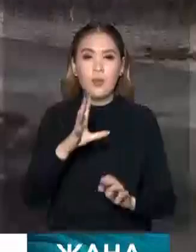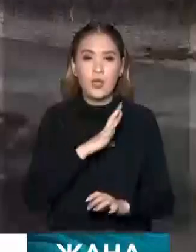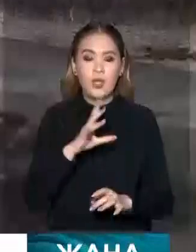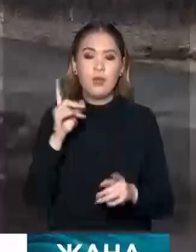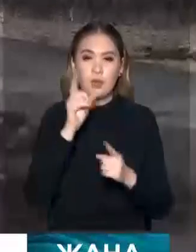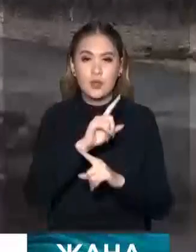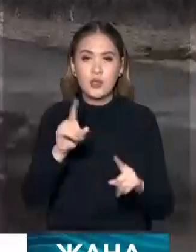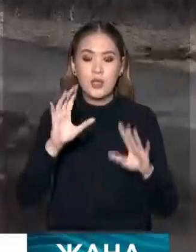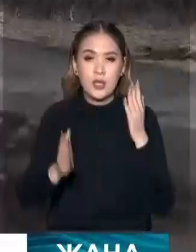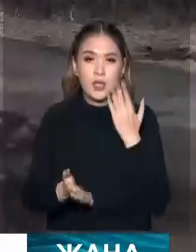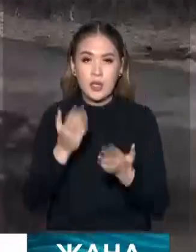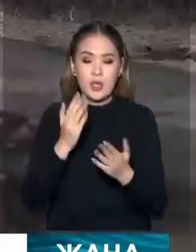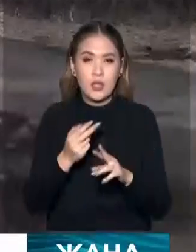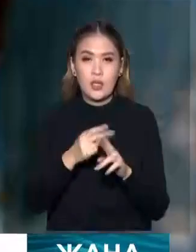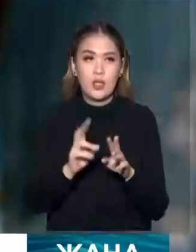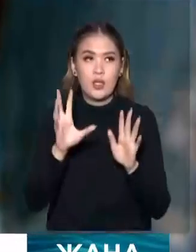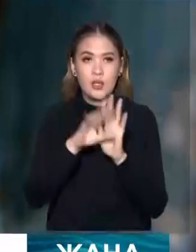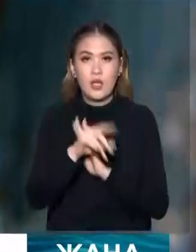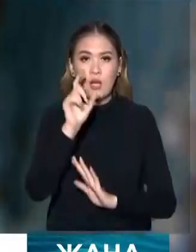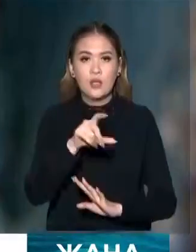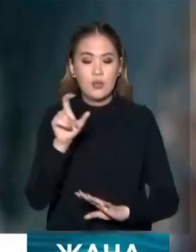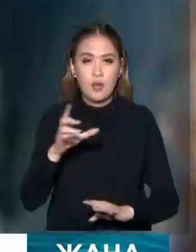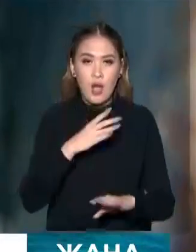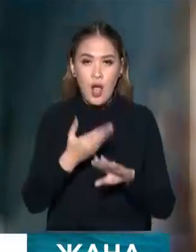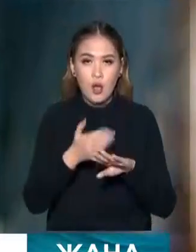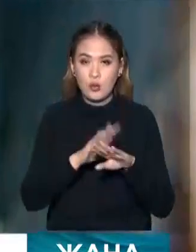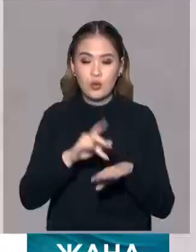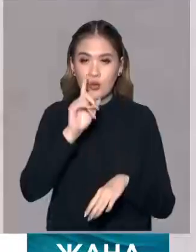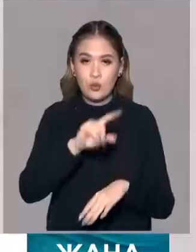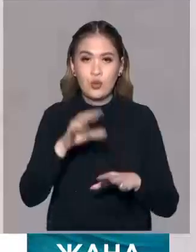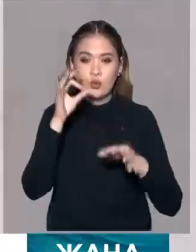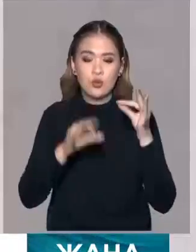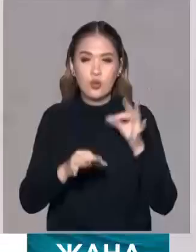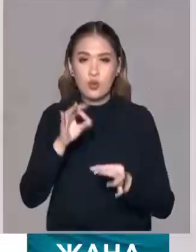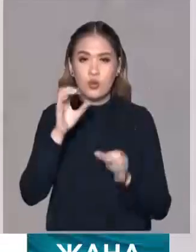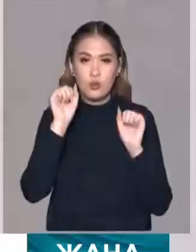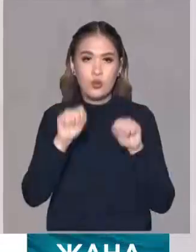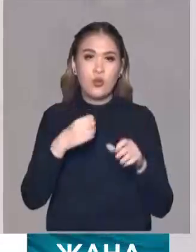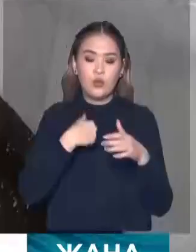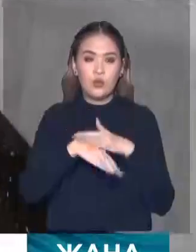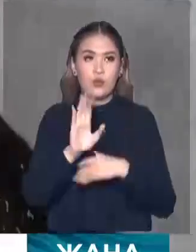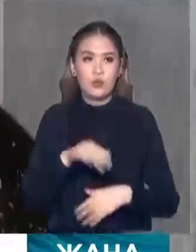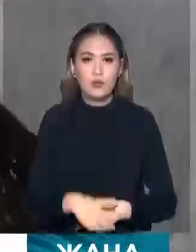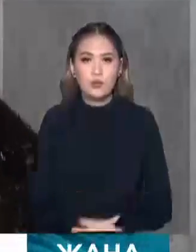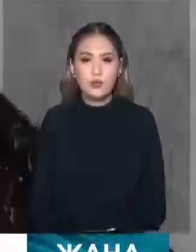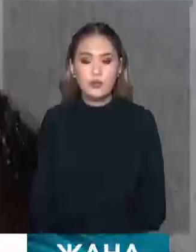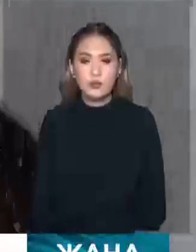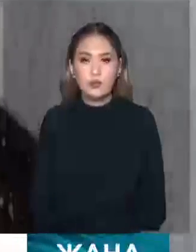Белгілісі, егер рақымшылыққа ілінген адамның қылмысы ауыр санатқа жатпаса, сот залынан ақ бостандыққа жіберілуі мүмкін.